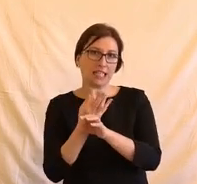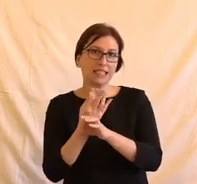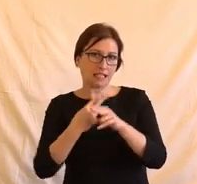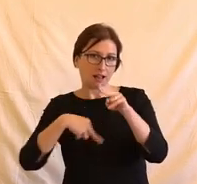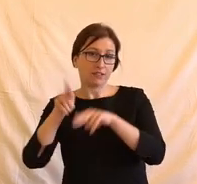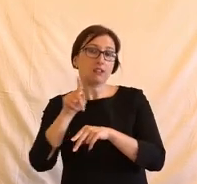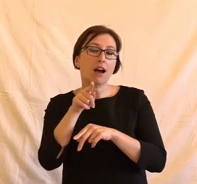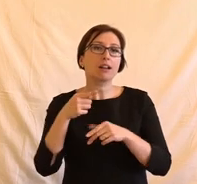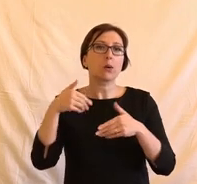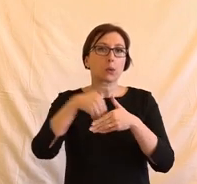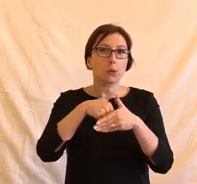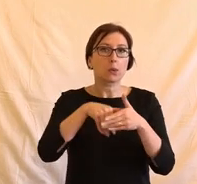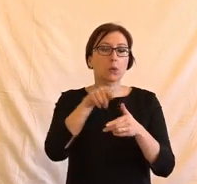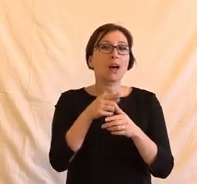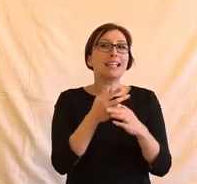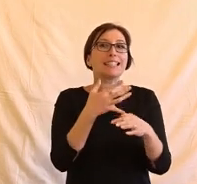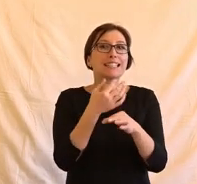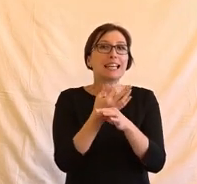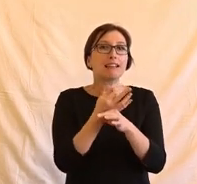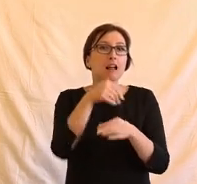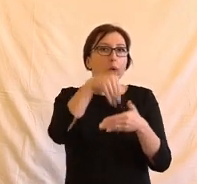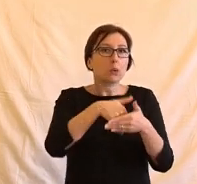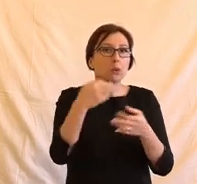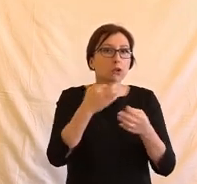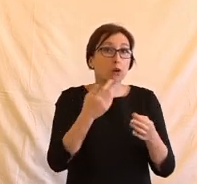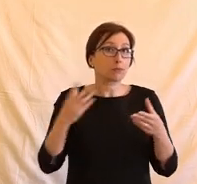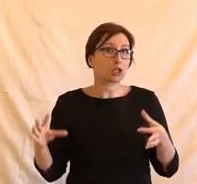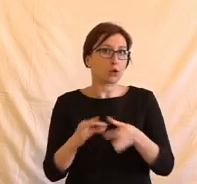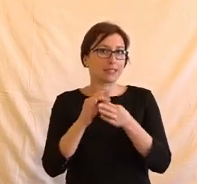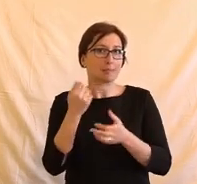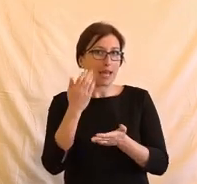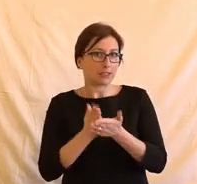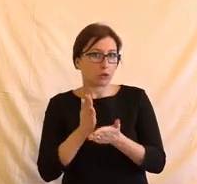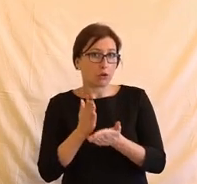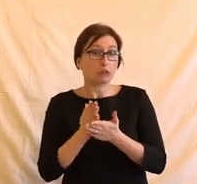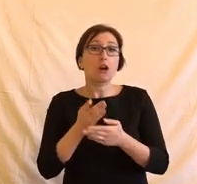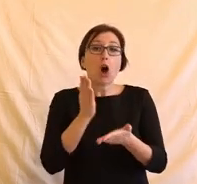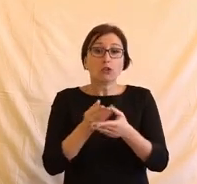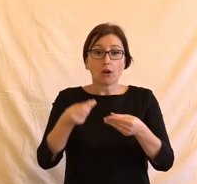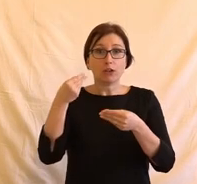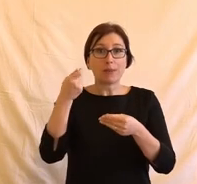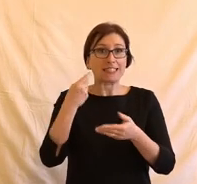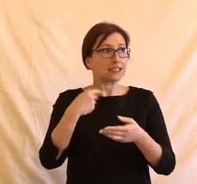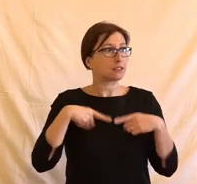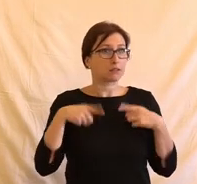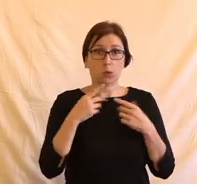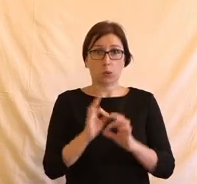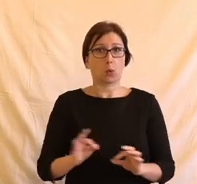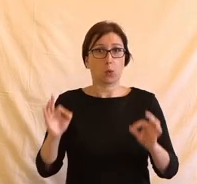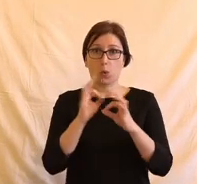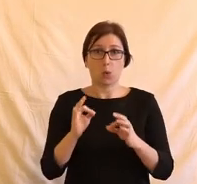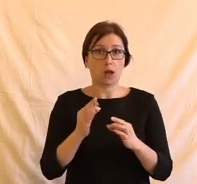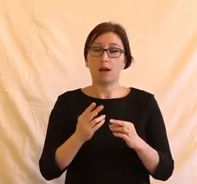Co tím myslíme v tou digitalizací ve vztahu k hotovosti? Prakticky hotovost nepoužíváme.